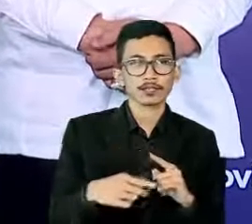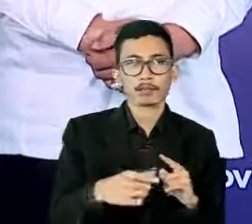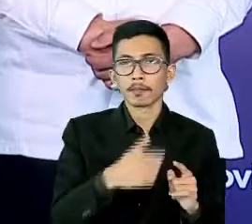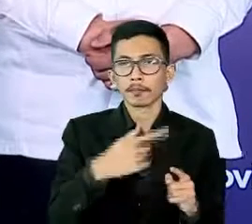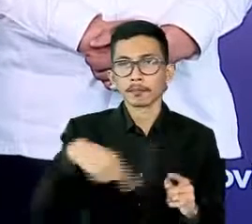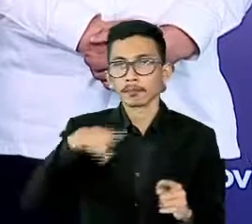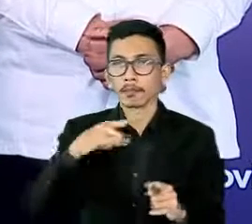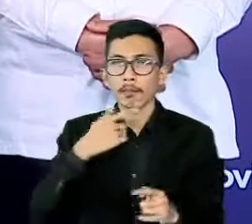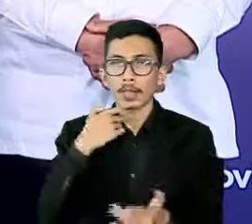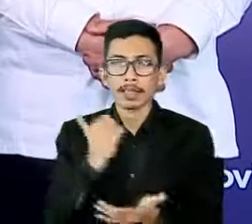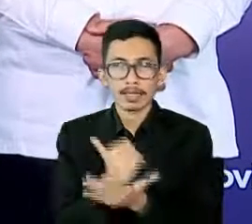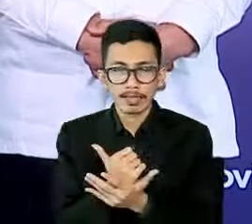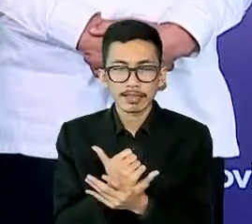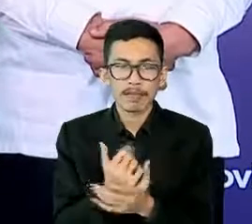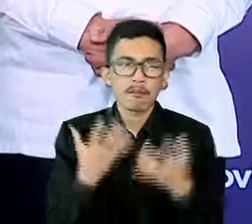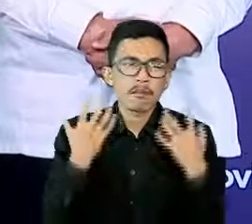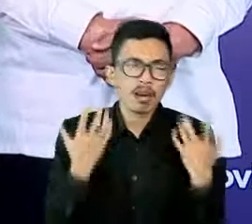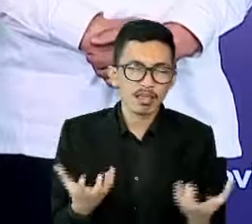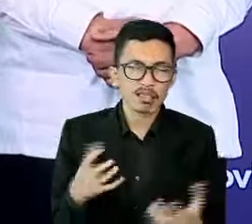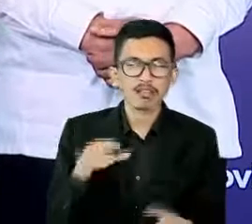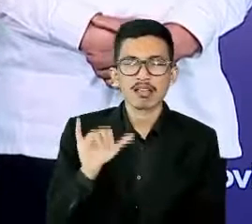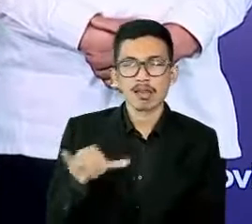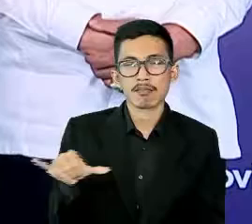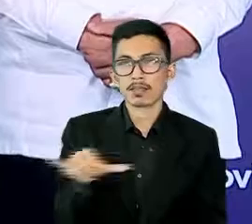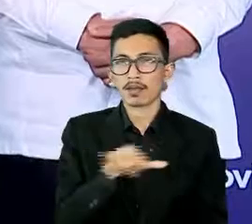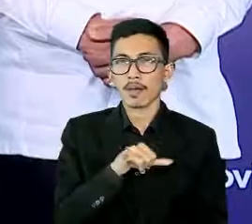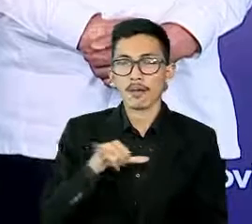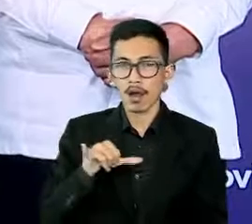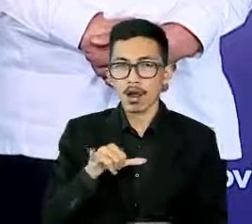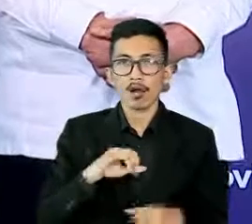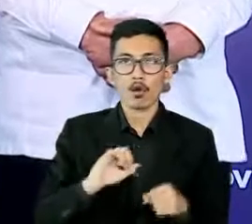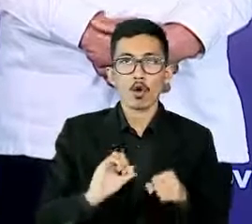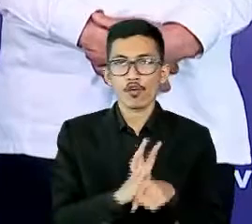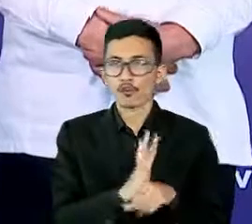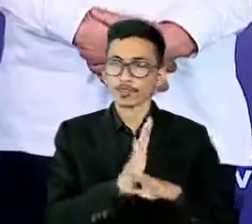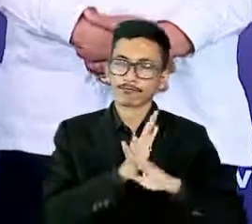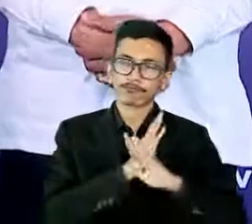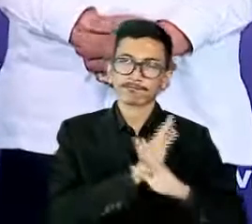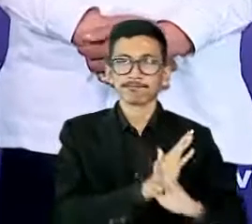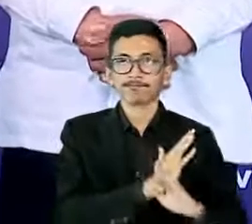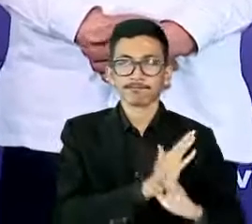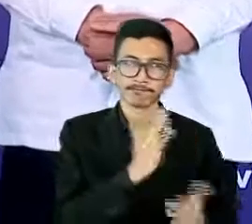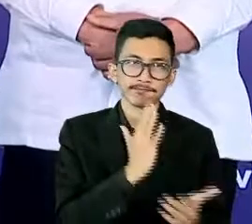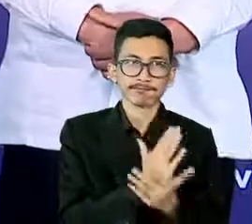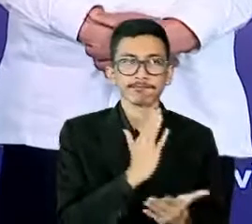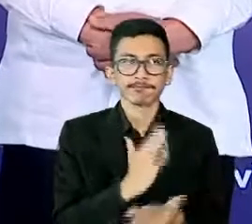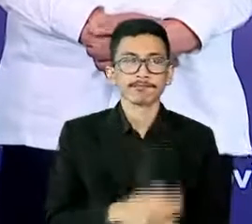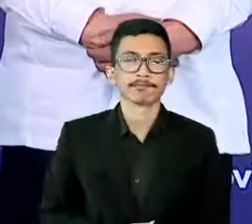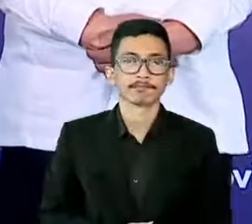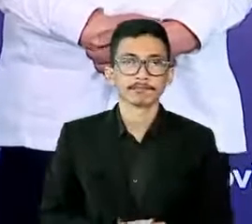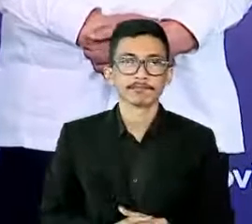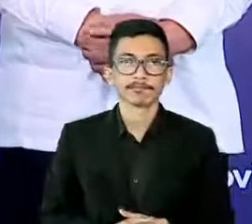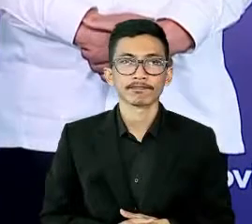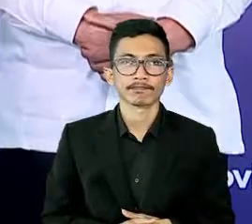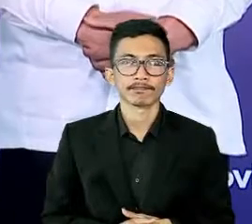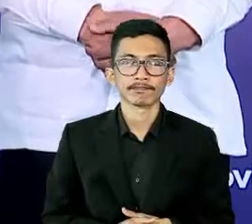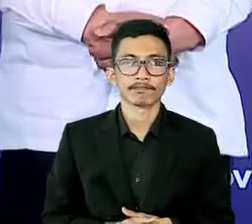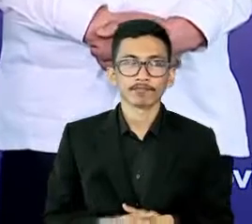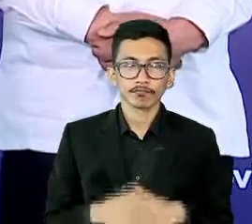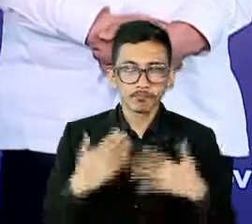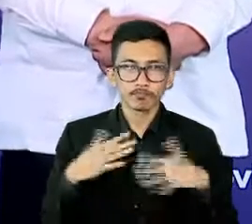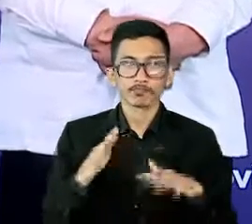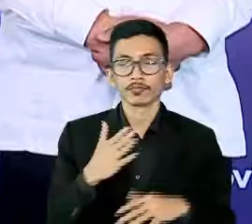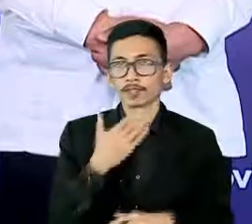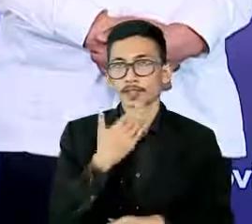penting dan berat untuk mengatasi copied 19 ini Demikian terima